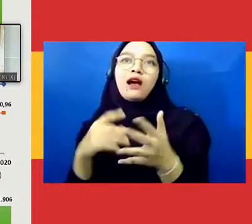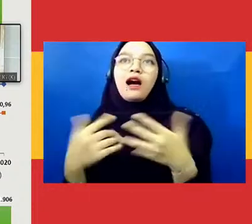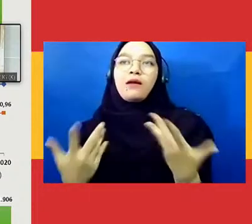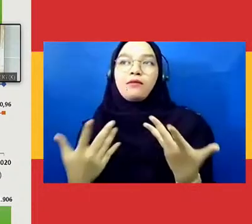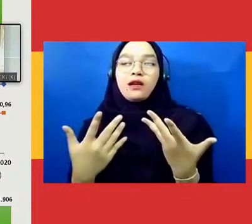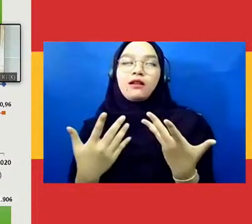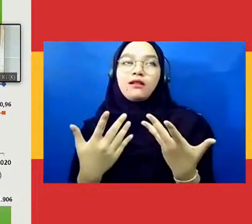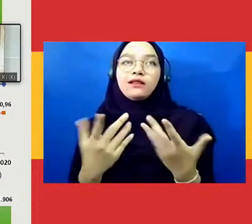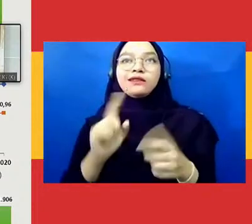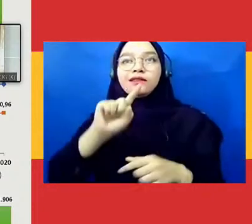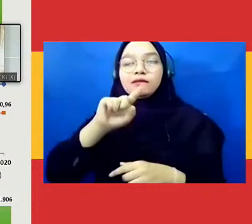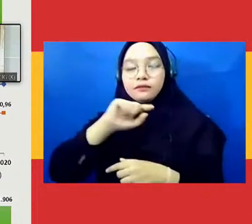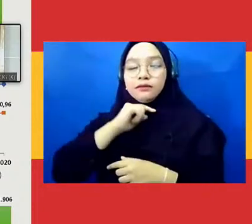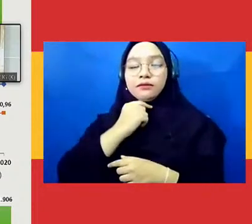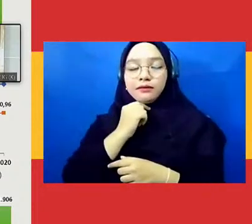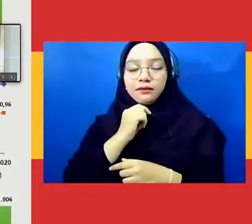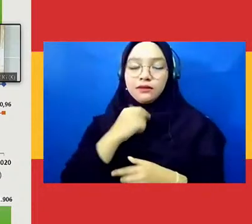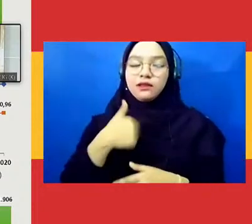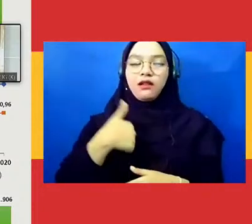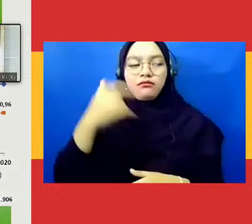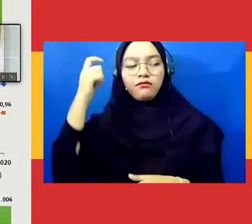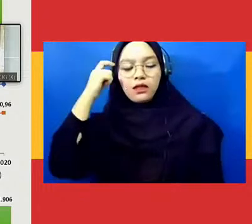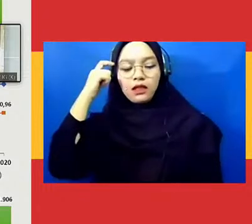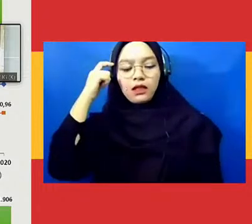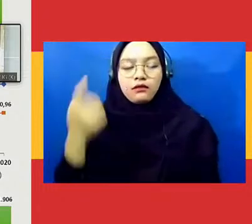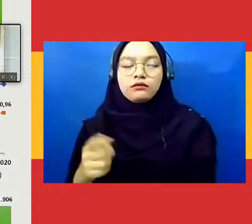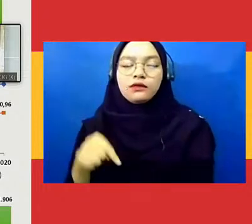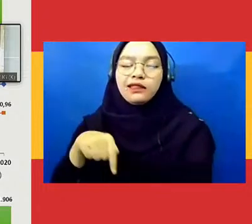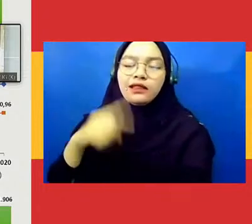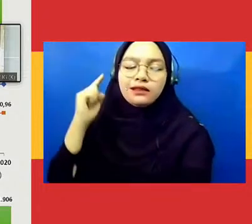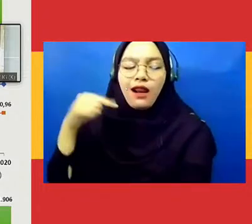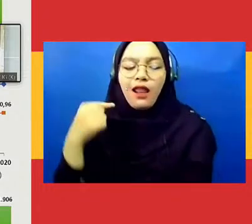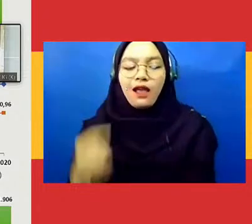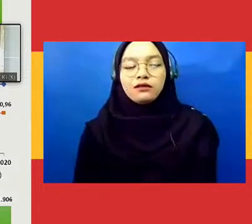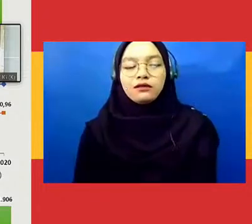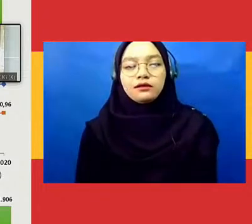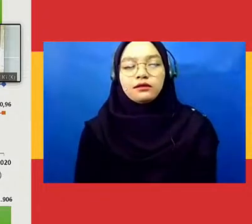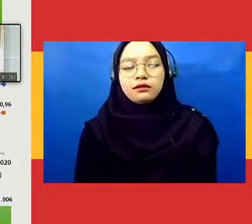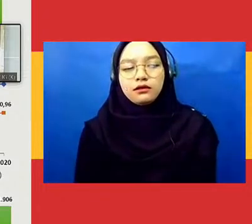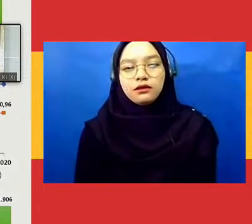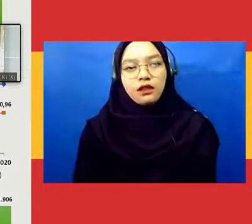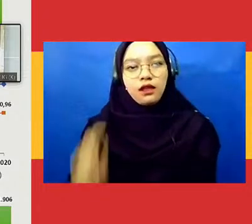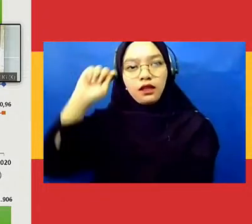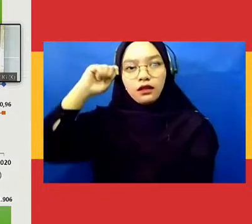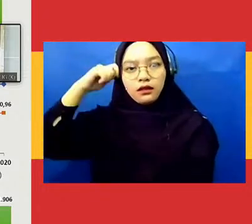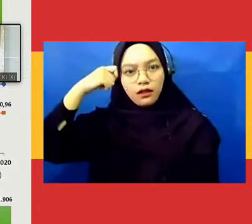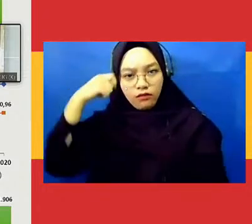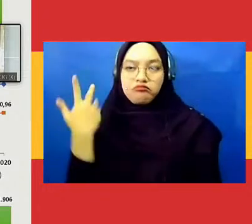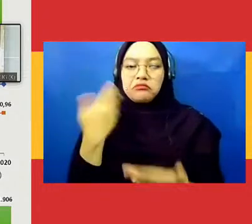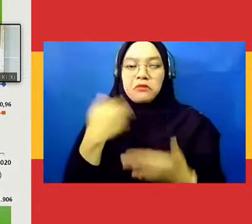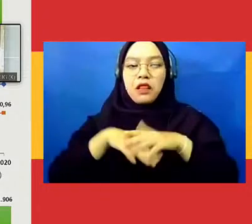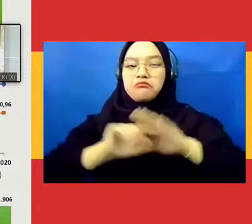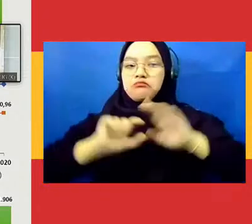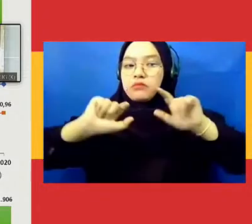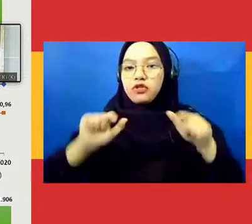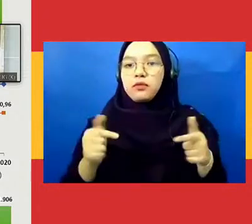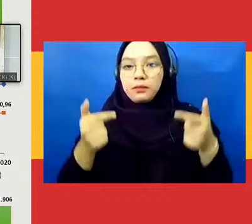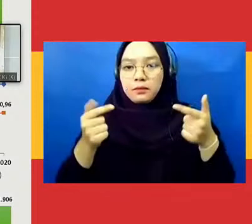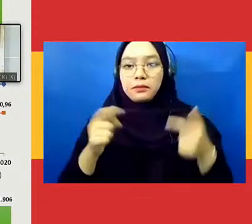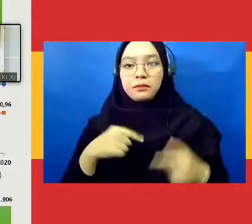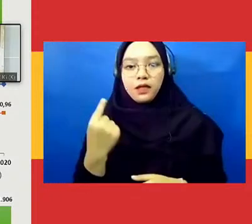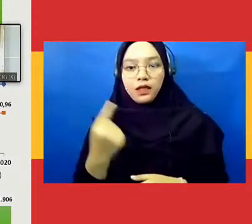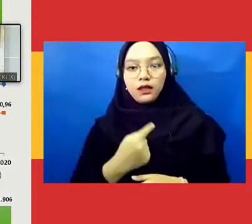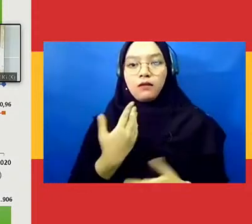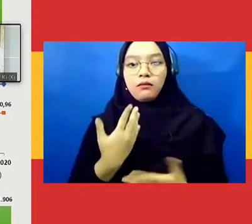bumi ini. Dan saya kira ini selalu melekat dalam kehidupan kita. Dan